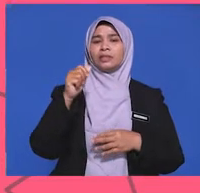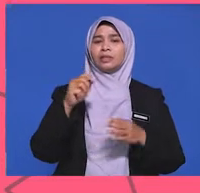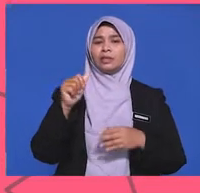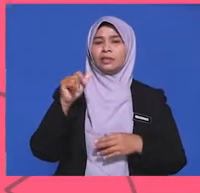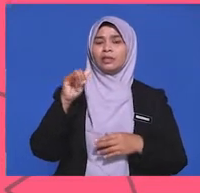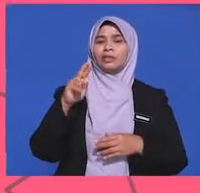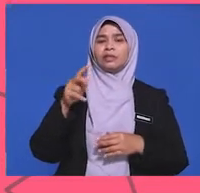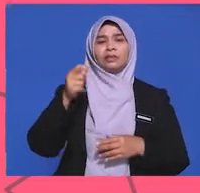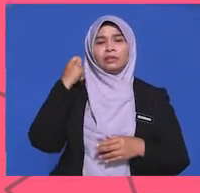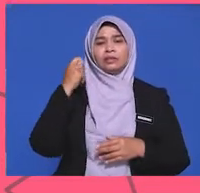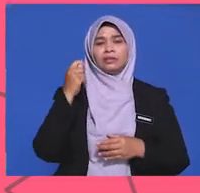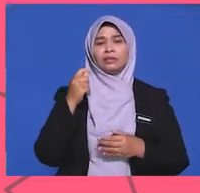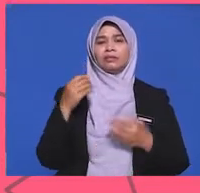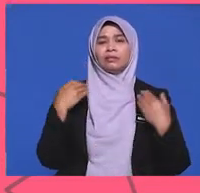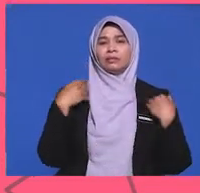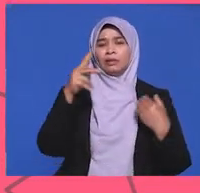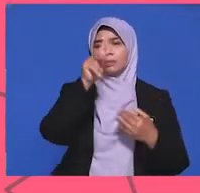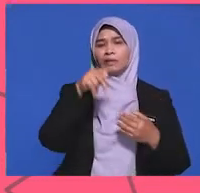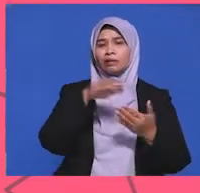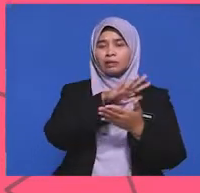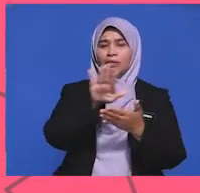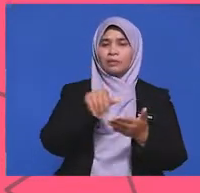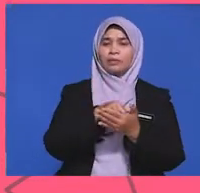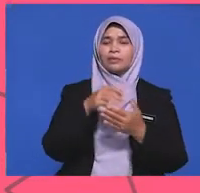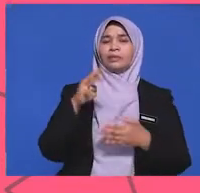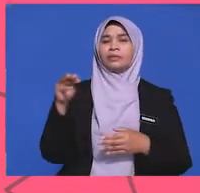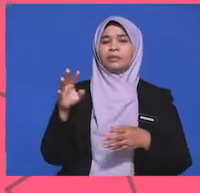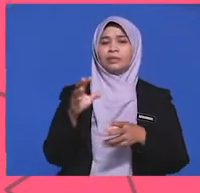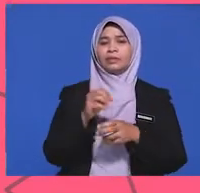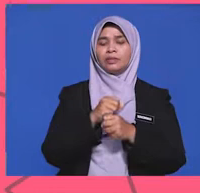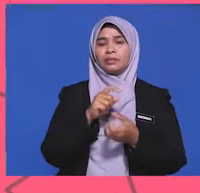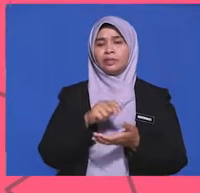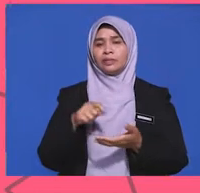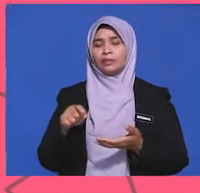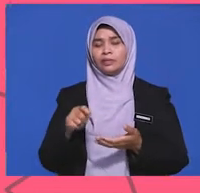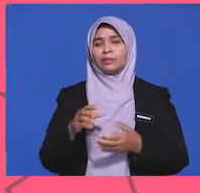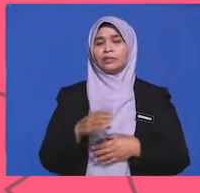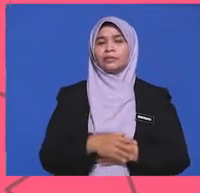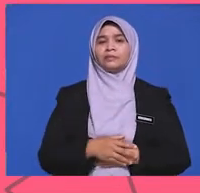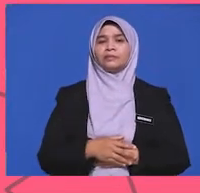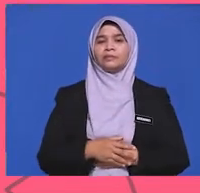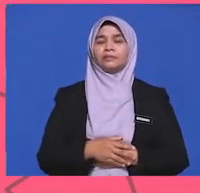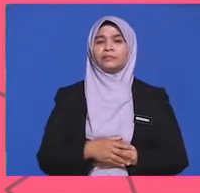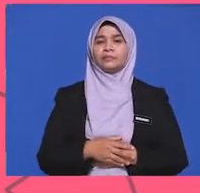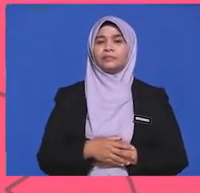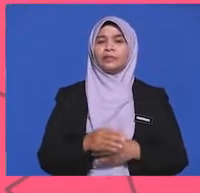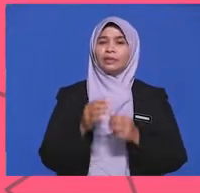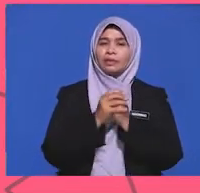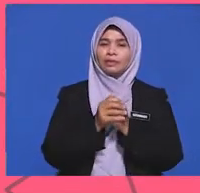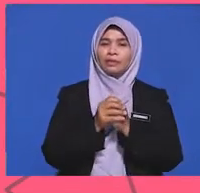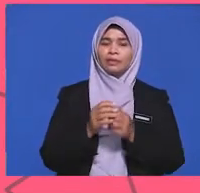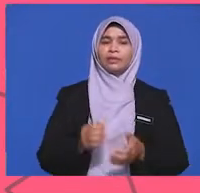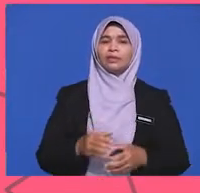Adakah semua murid dapat menulis pseudocode dan melakar carta alir dengan betul?